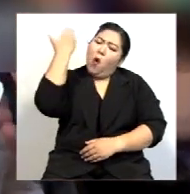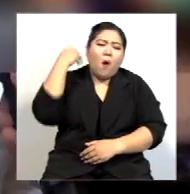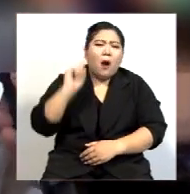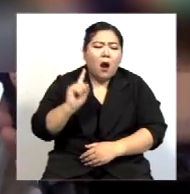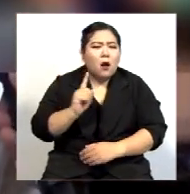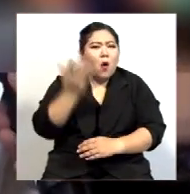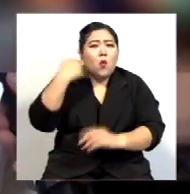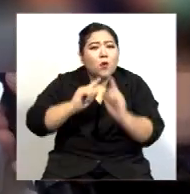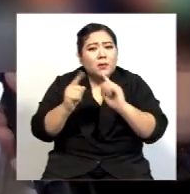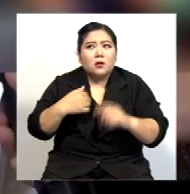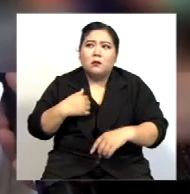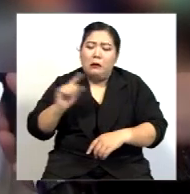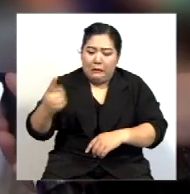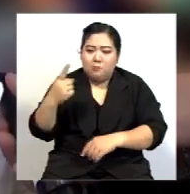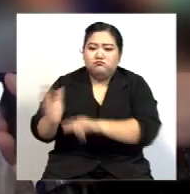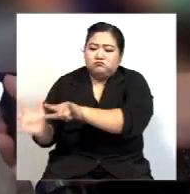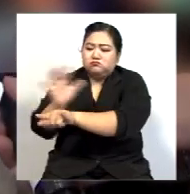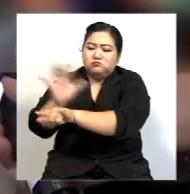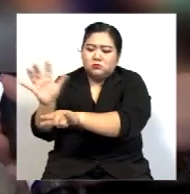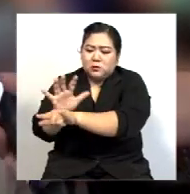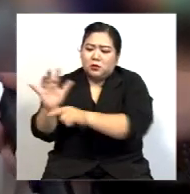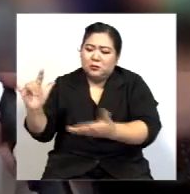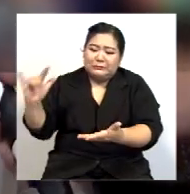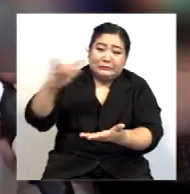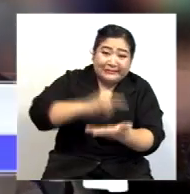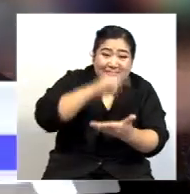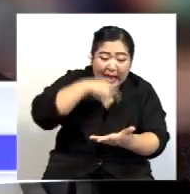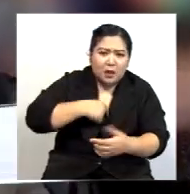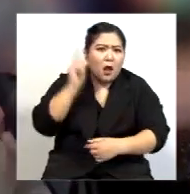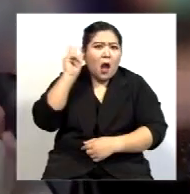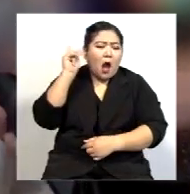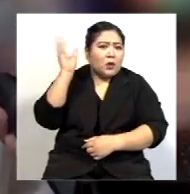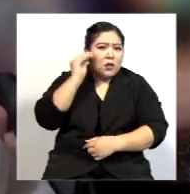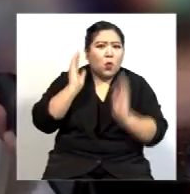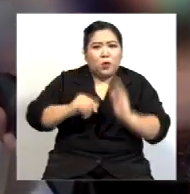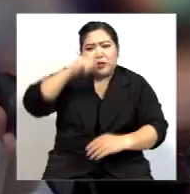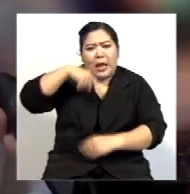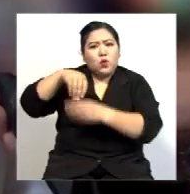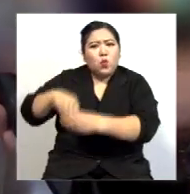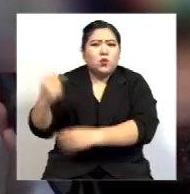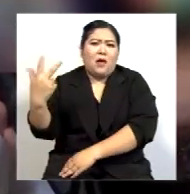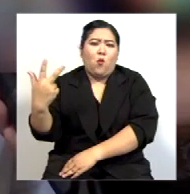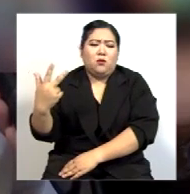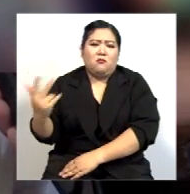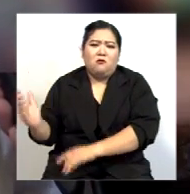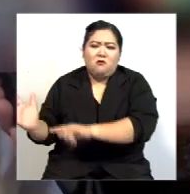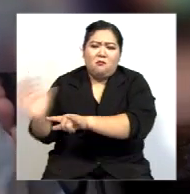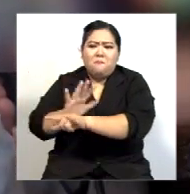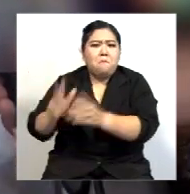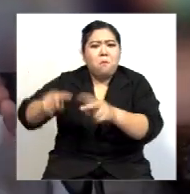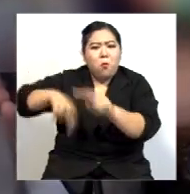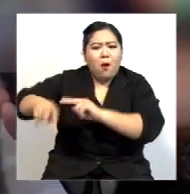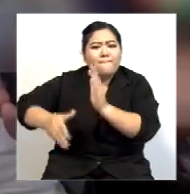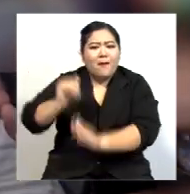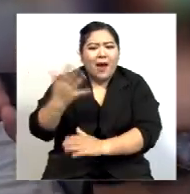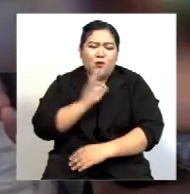ติดต่อกันไม่ได้ ตั้งแต่ขึ้นเครื่องอะค่ะแล้วใจไม่ดีเพราะว่าที่ว่าคนไทยไม่ได้กลับมาเนาะแล้วแบบที่ว่า